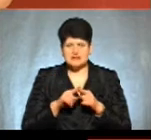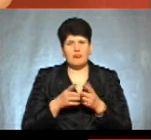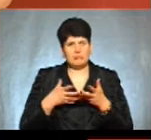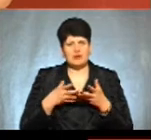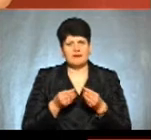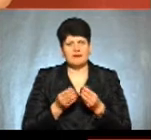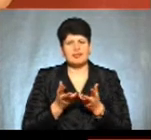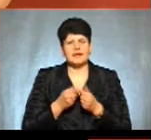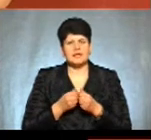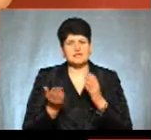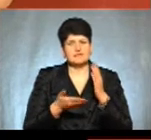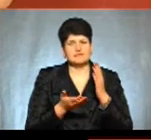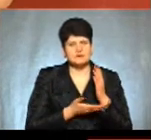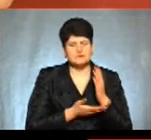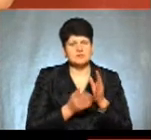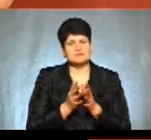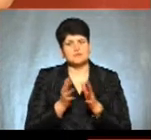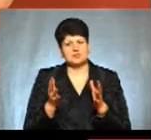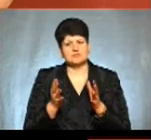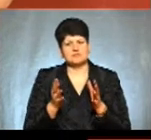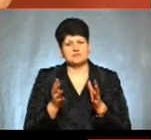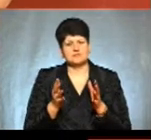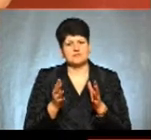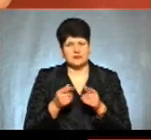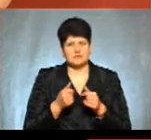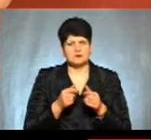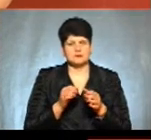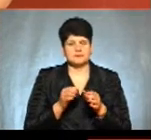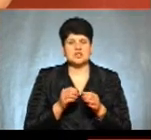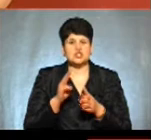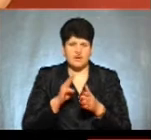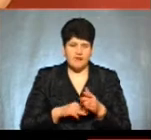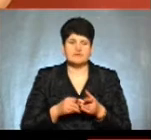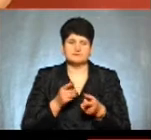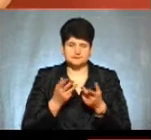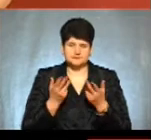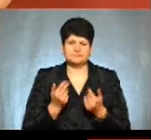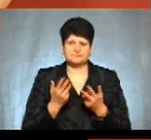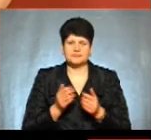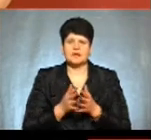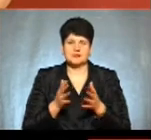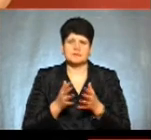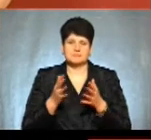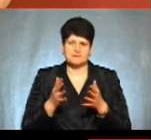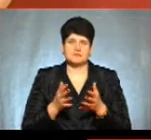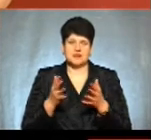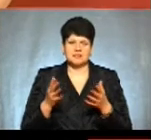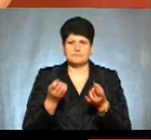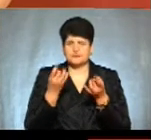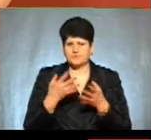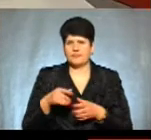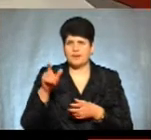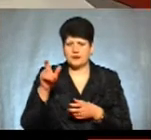на кількість рубок? Як ви вважаєте, чи достатньо збільшені ці штрафи? Штрафи збільшені, звичайно, воно на пересічного громадянина